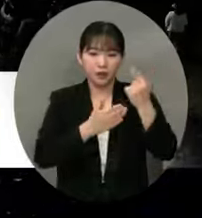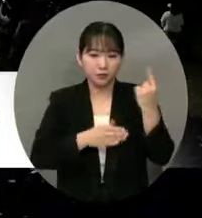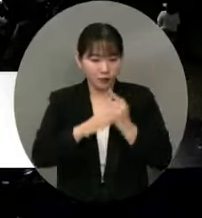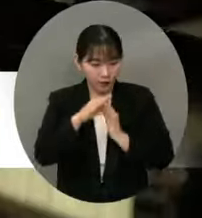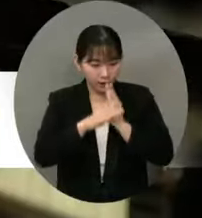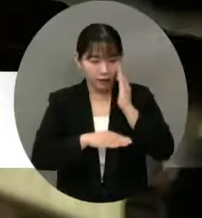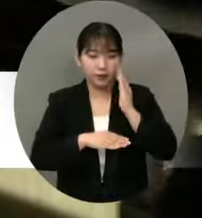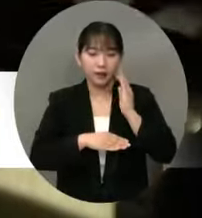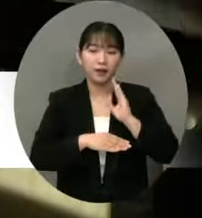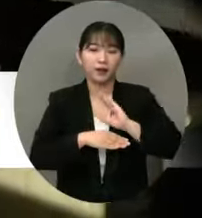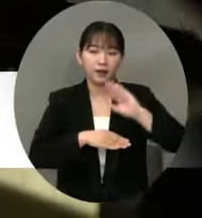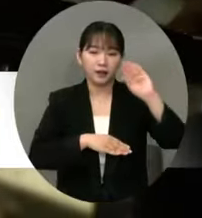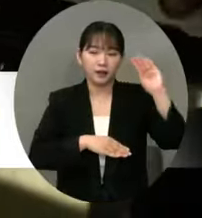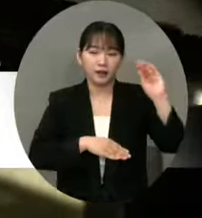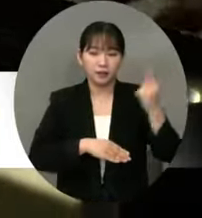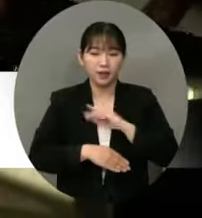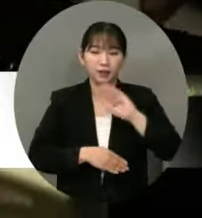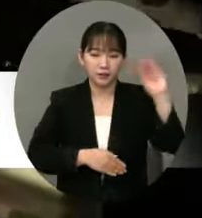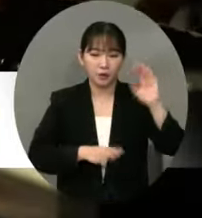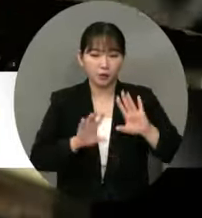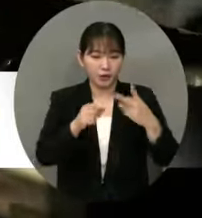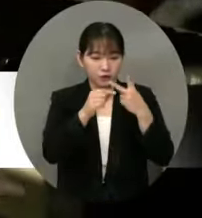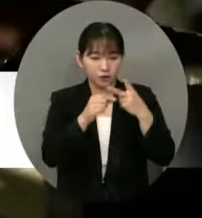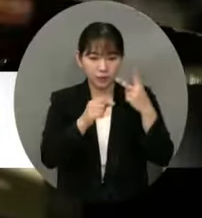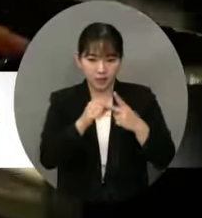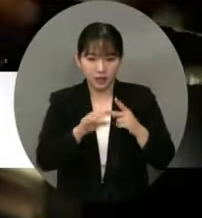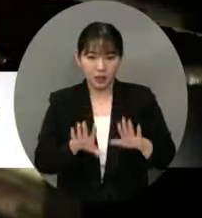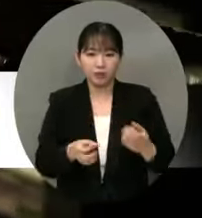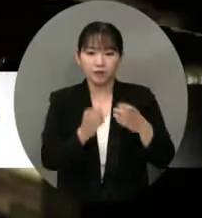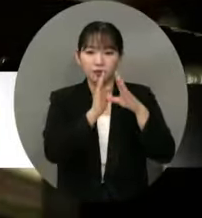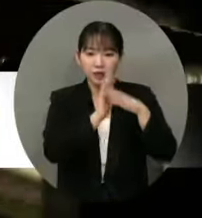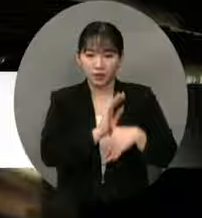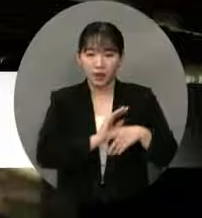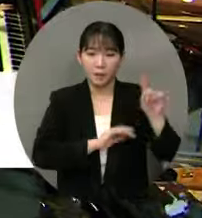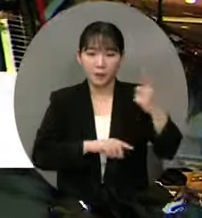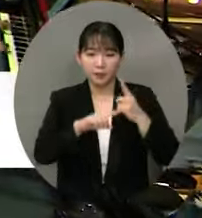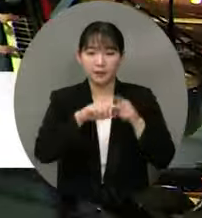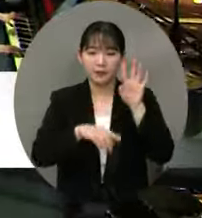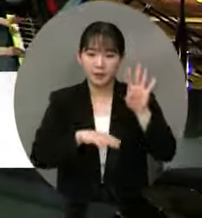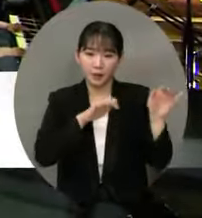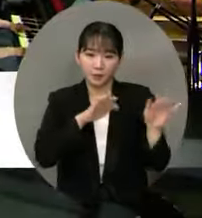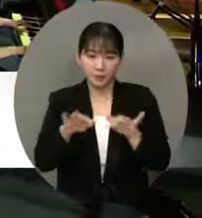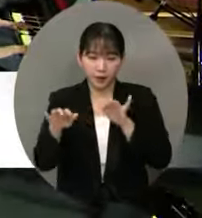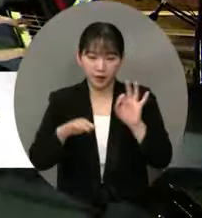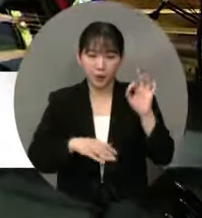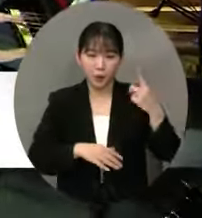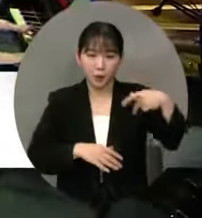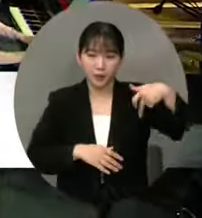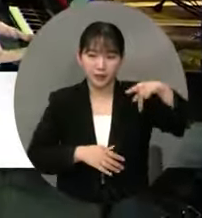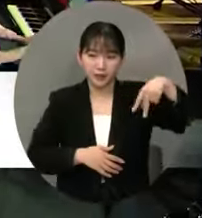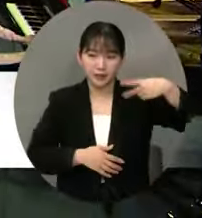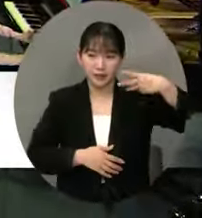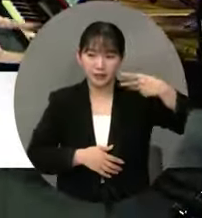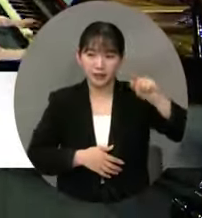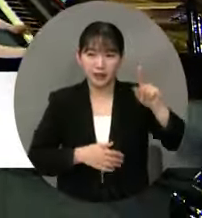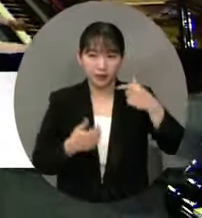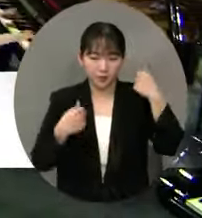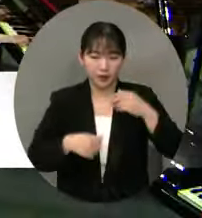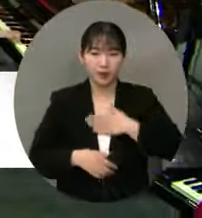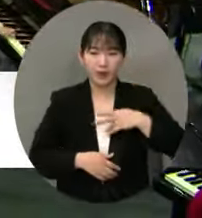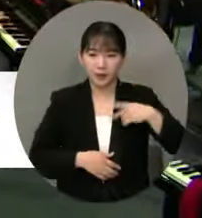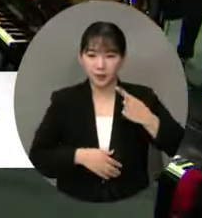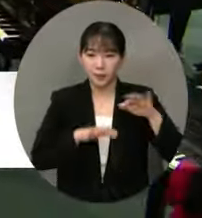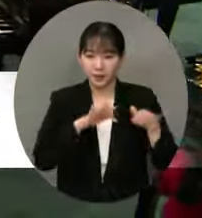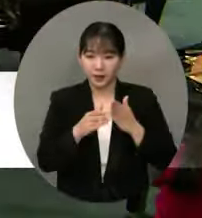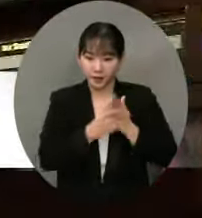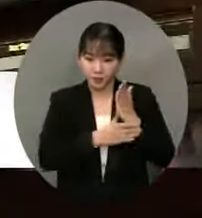인파가 몰렸습니다. 올해로 두 번째를 맞는 이번 축제에는 100+4 피아노 오케스트라 공연과 나도